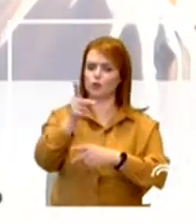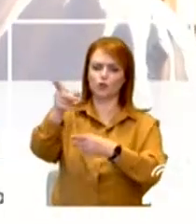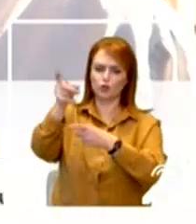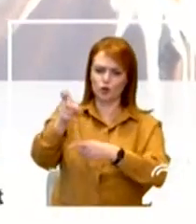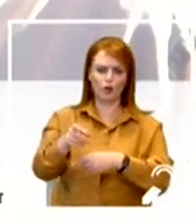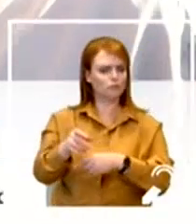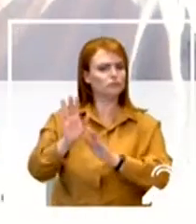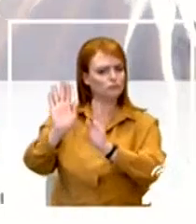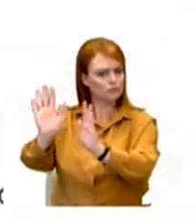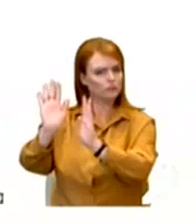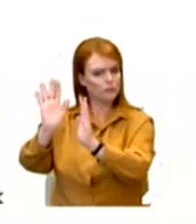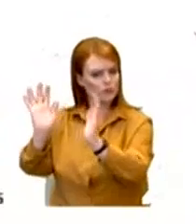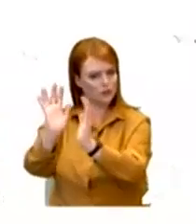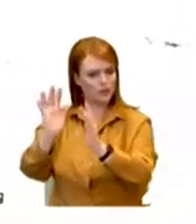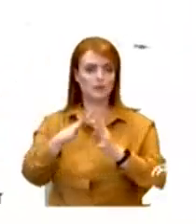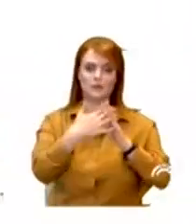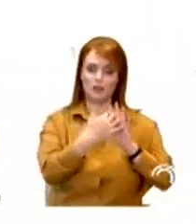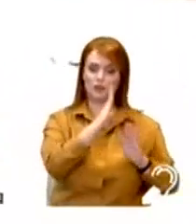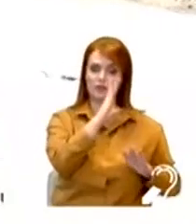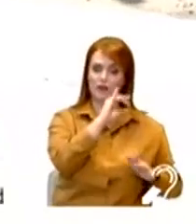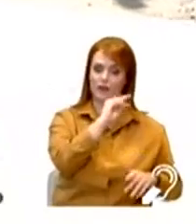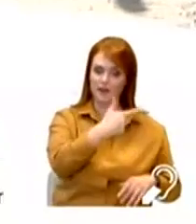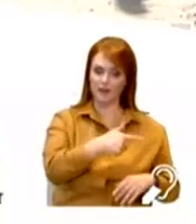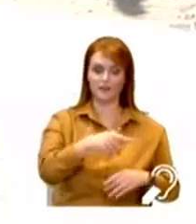urmă, s-au dus treaba asta. Satul Văleni a fost